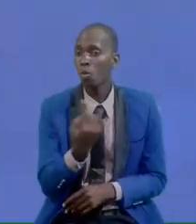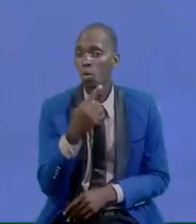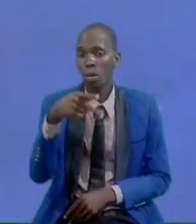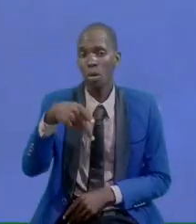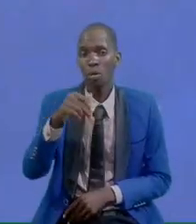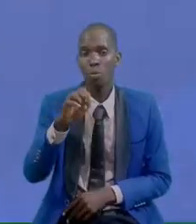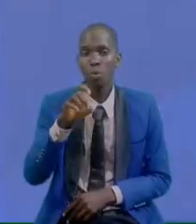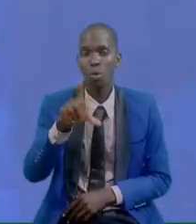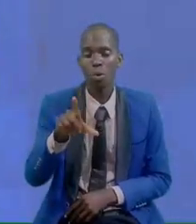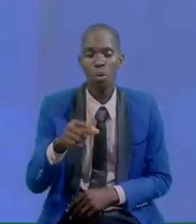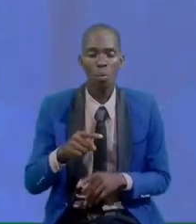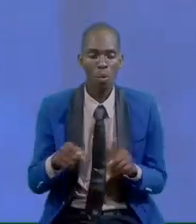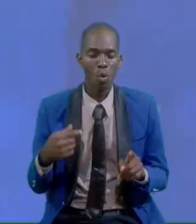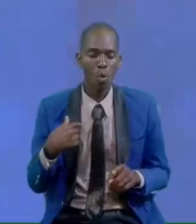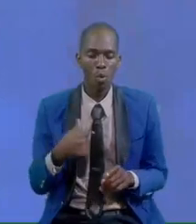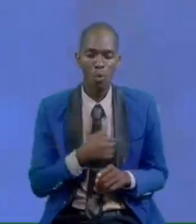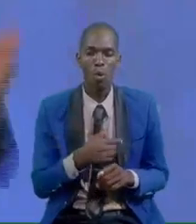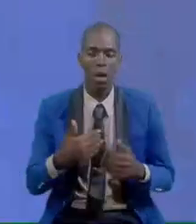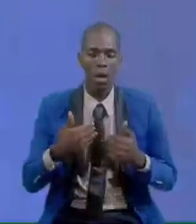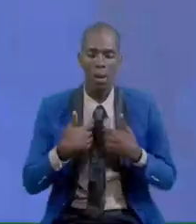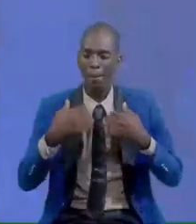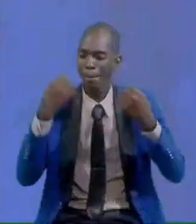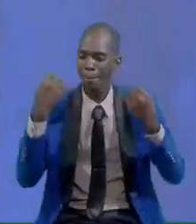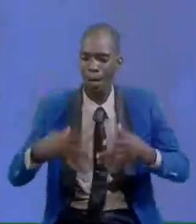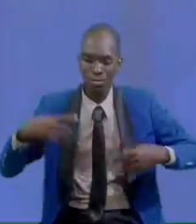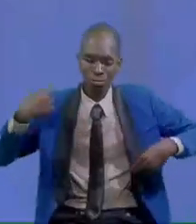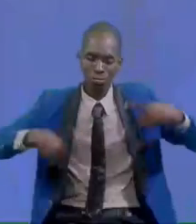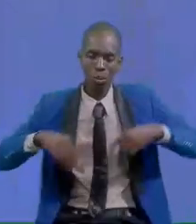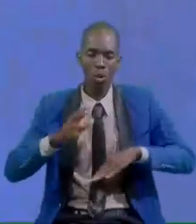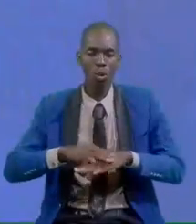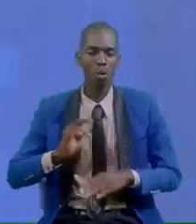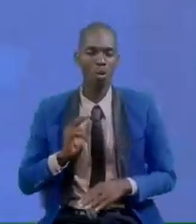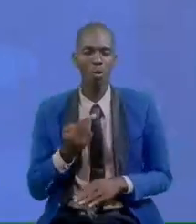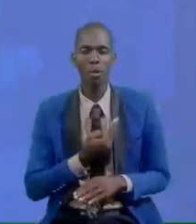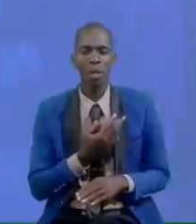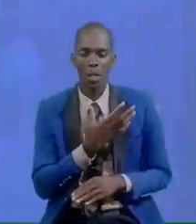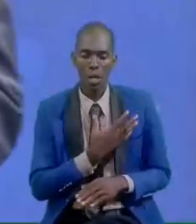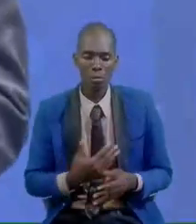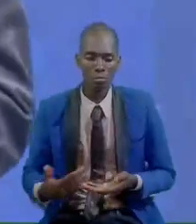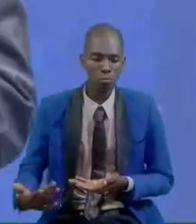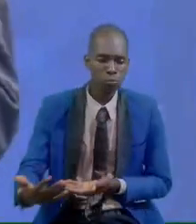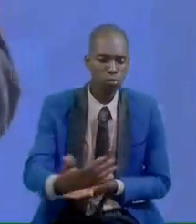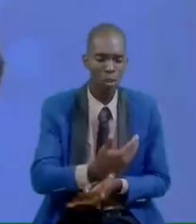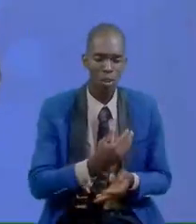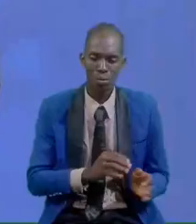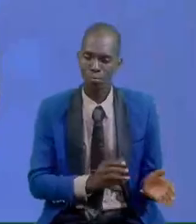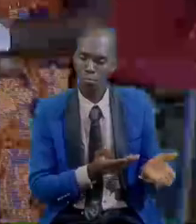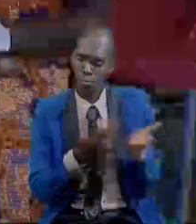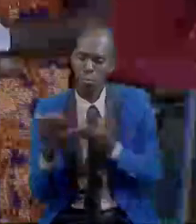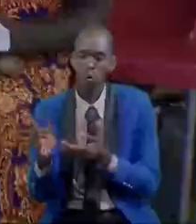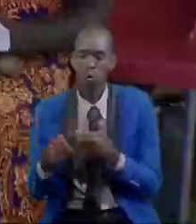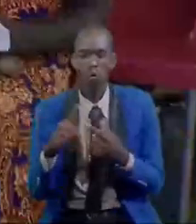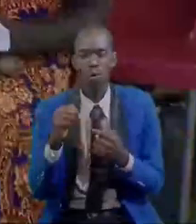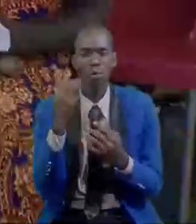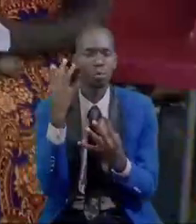Silas, nous avons plusieurs coups sur nous. Et on dit, il les jetait en prison.